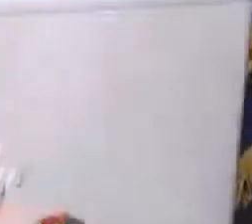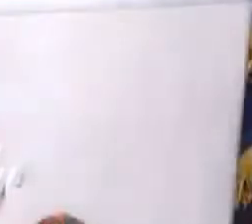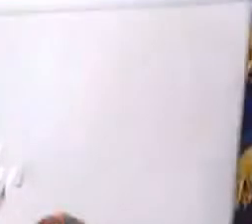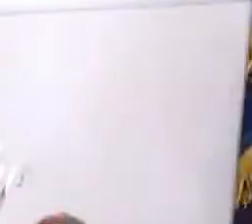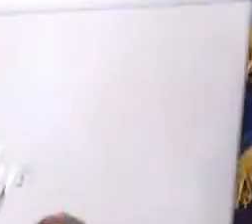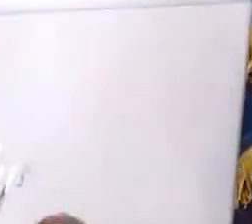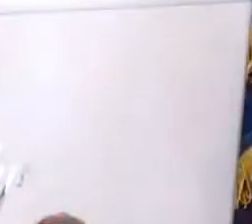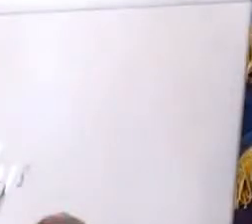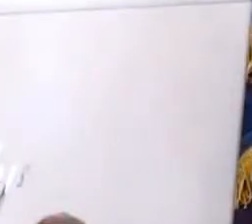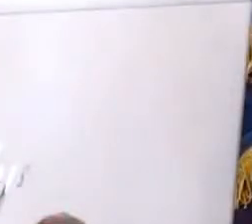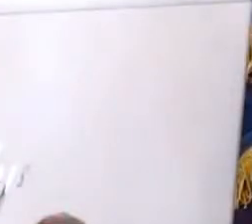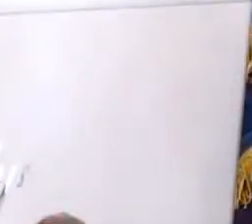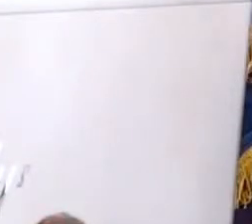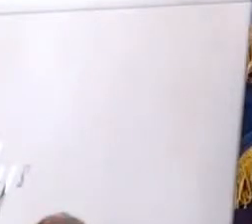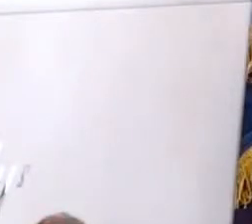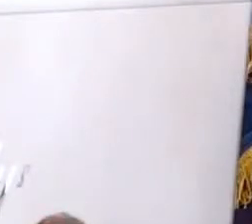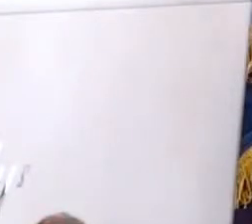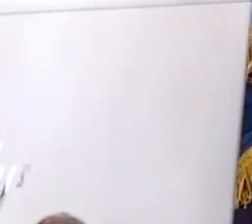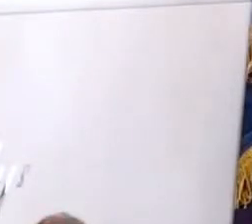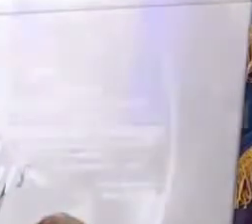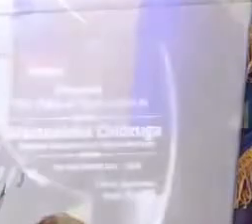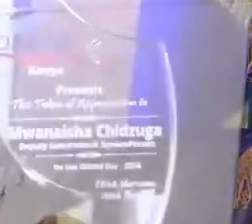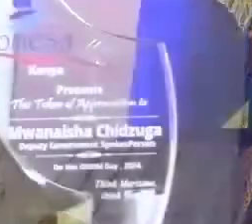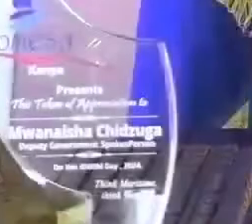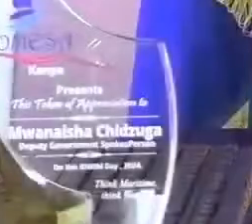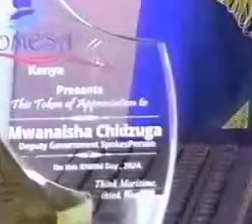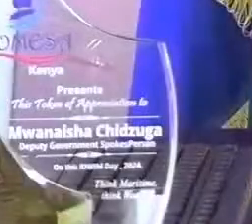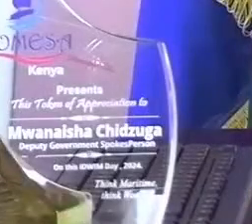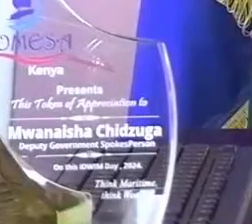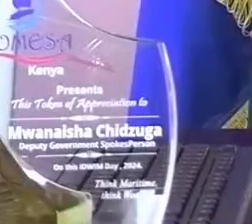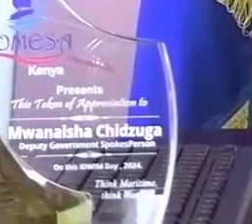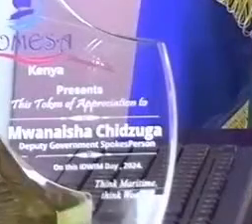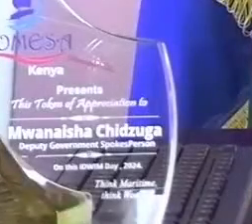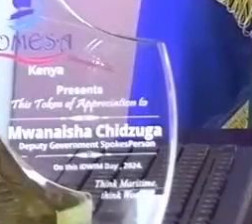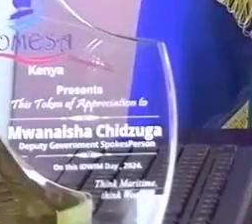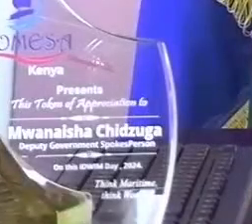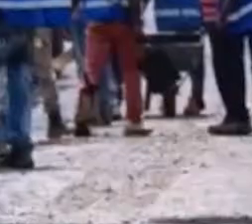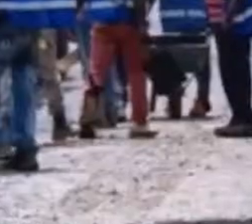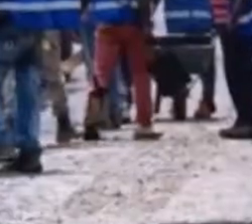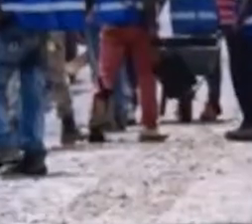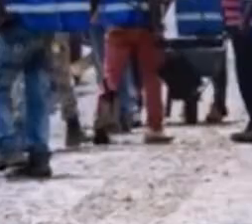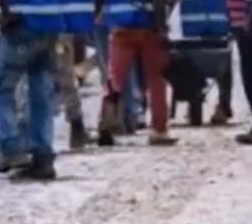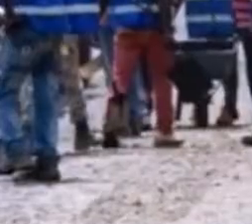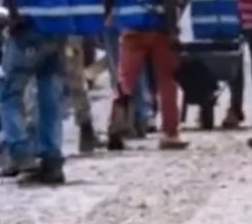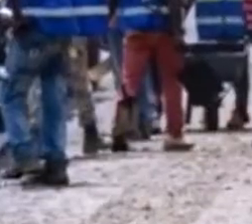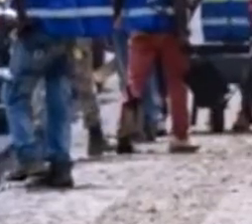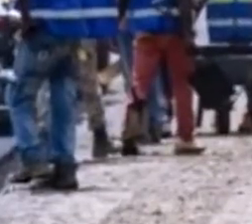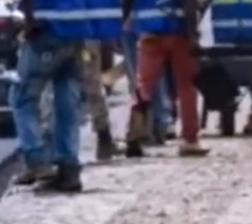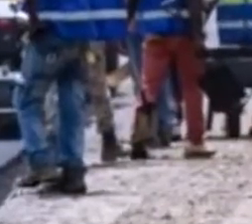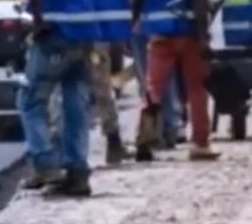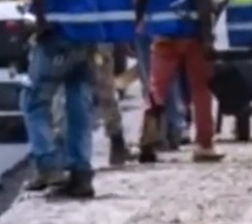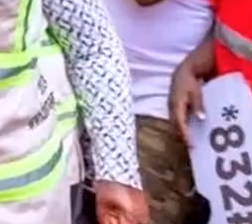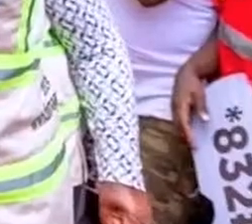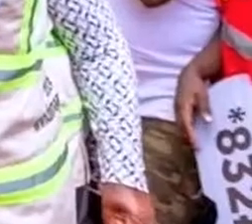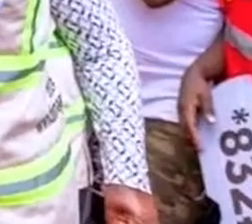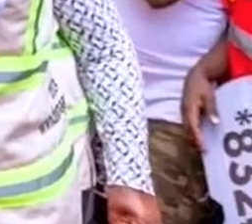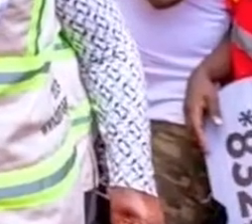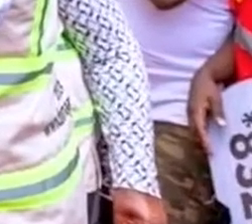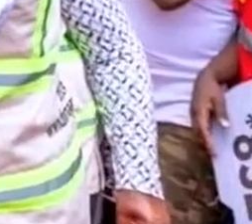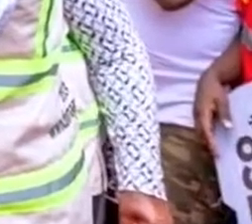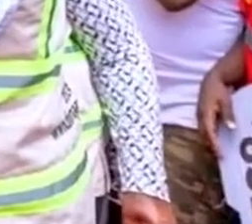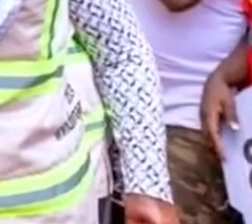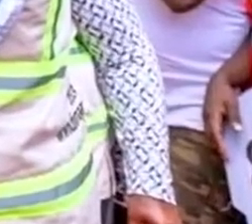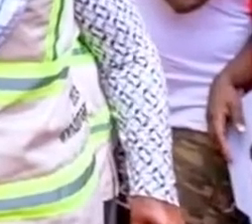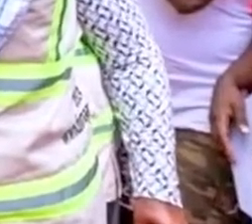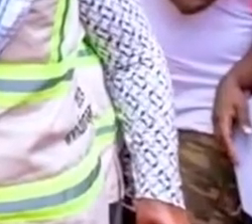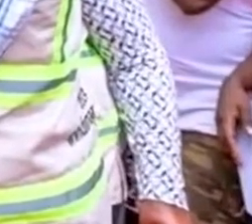na exports ya nchi. Hivi sasa ni wakati wa kutekeleza na kufanikisha ndoto na malengo